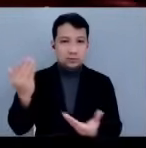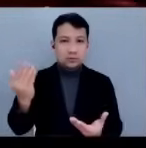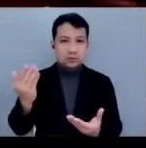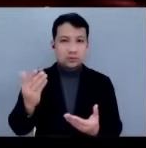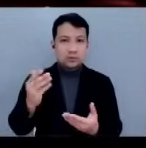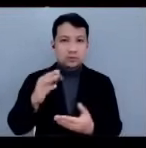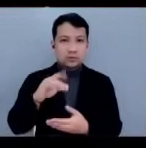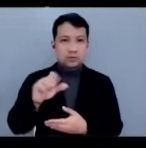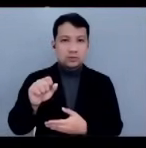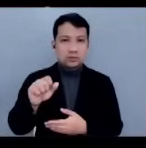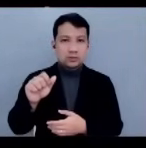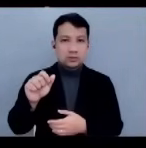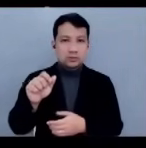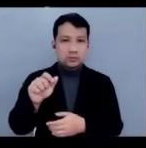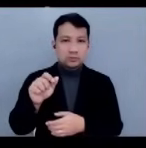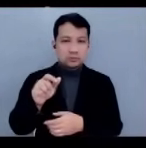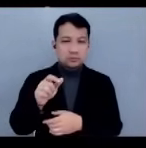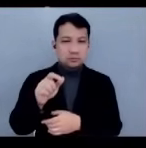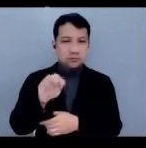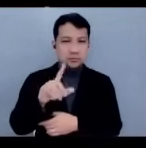Trouble.